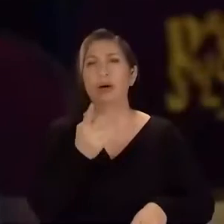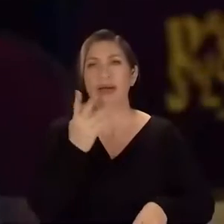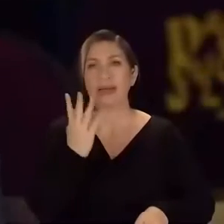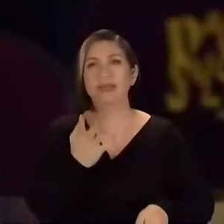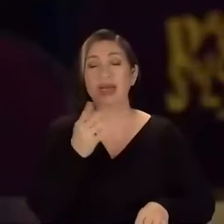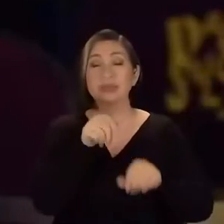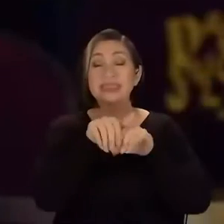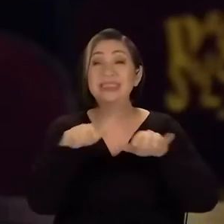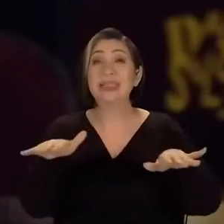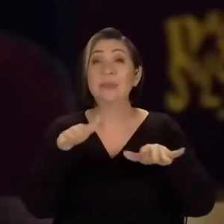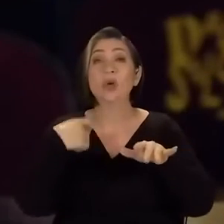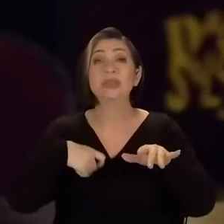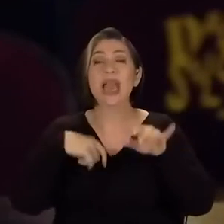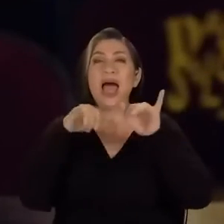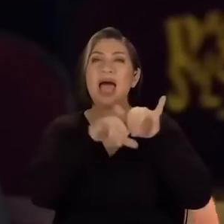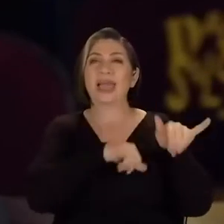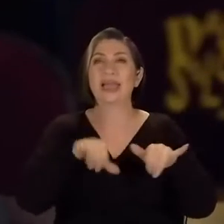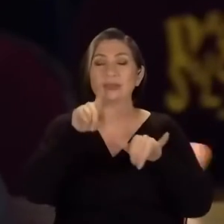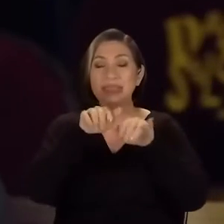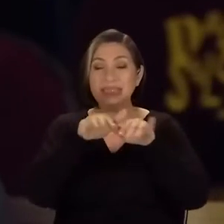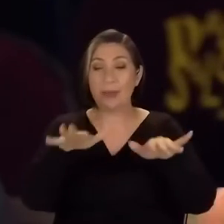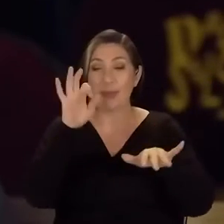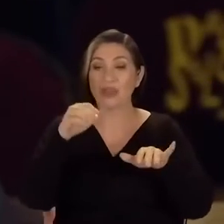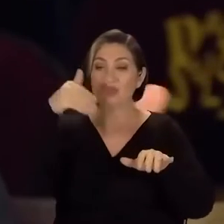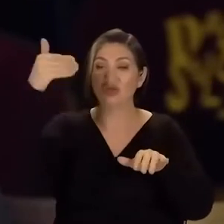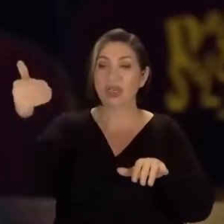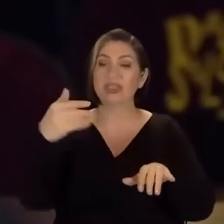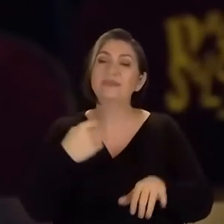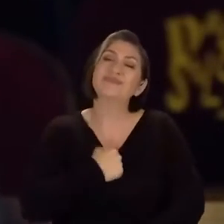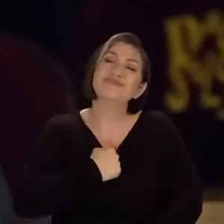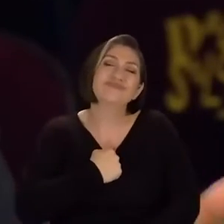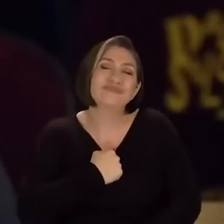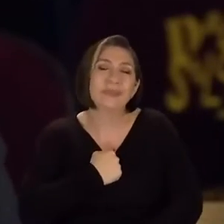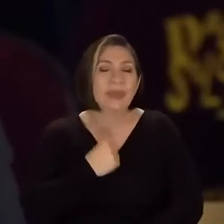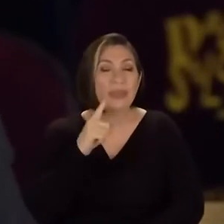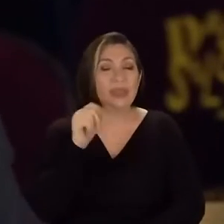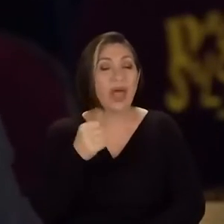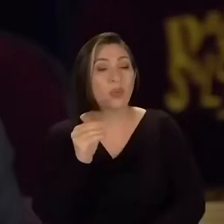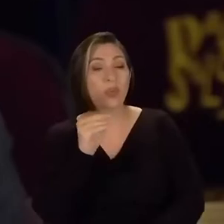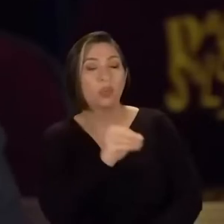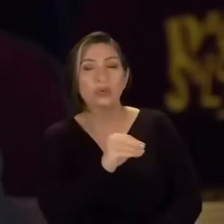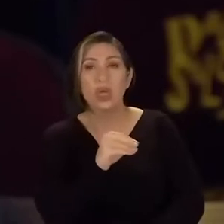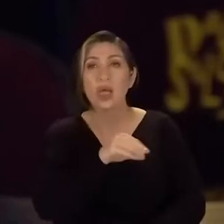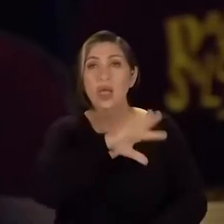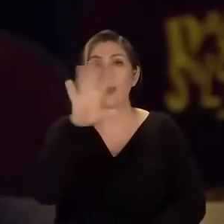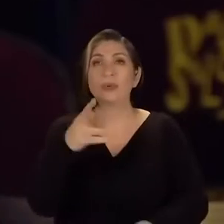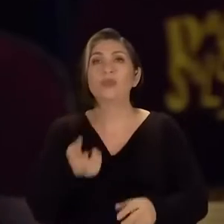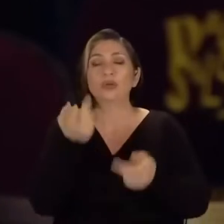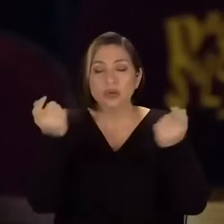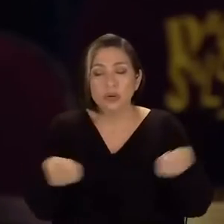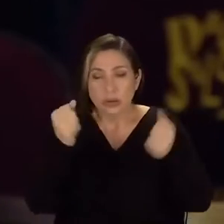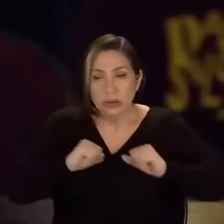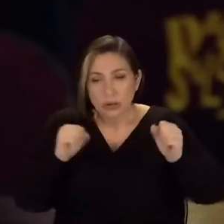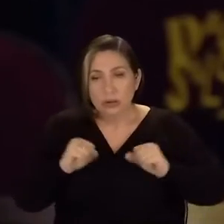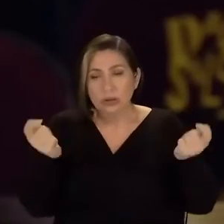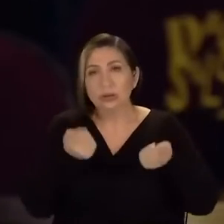Dolayısıyla aslında sistemin özü hep aynı. Yani birileri sisteme devamlı dışarıdan canını istediği zaman bir değer ortaya koyuyorsa hepimiz boşa çalışıyoruz. Evet,